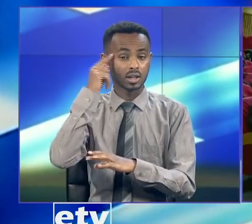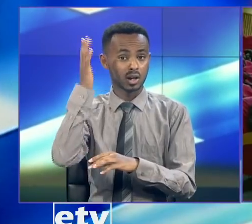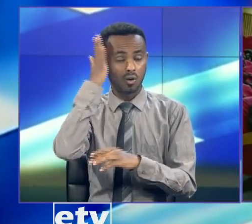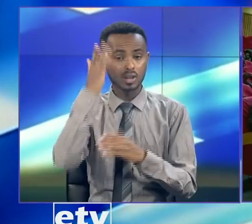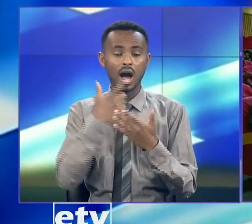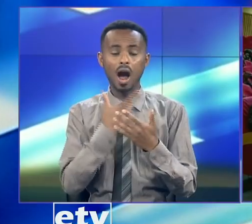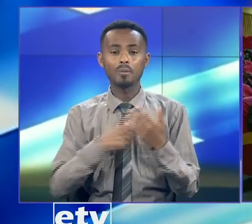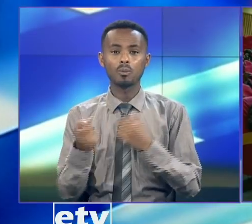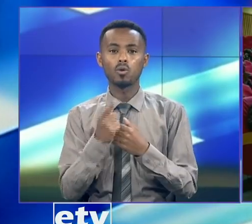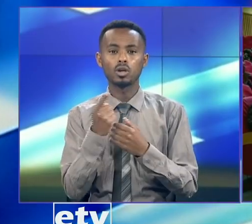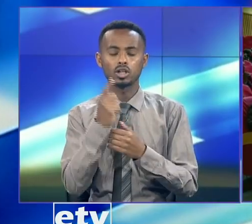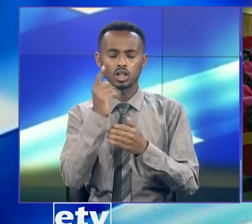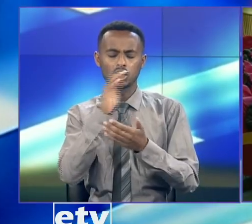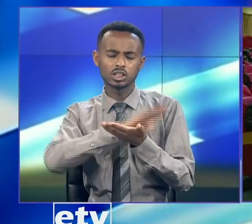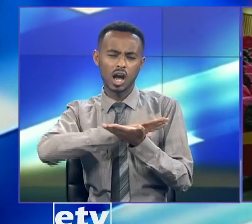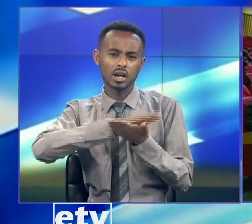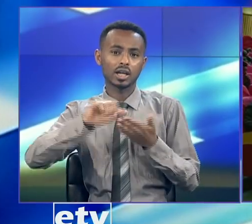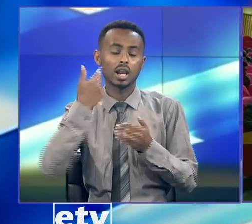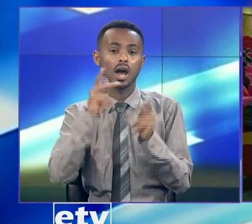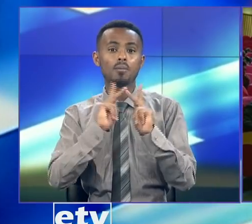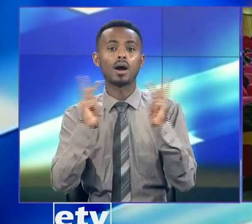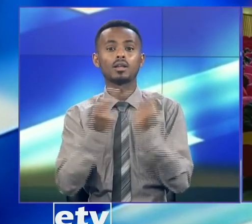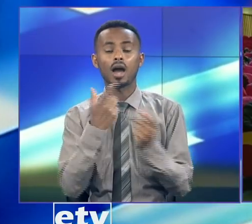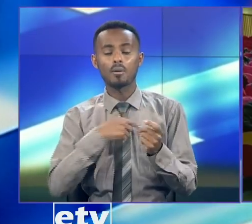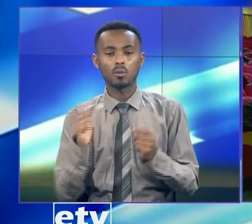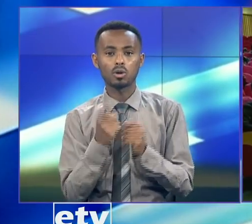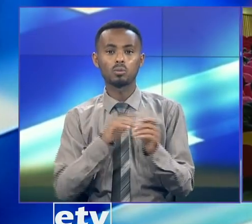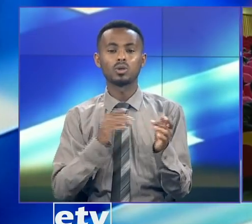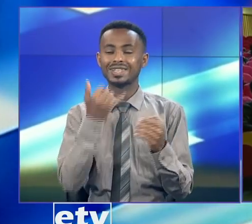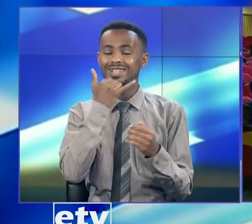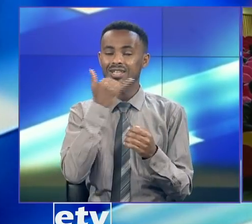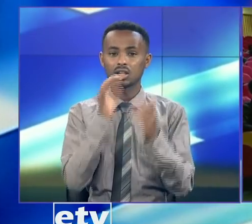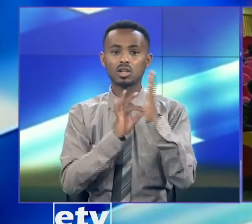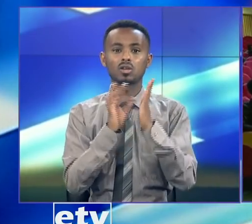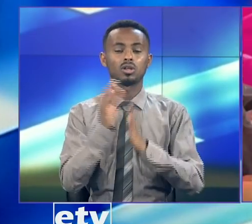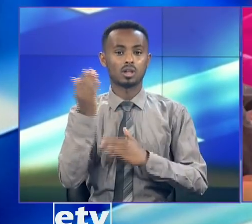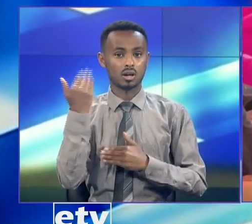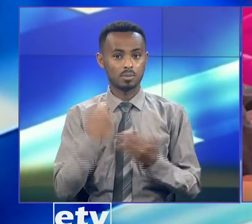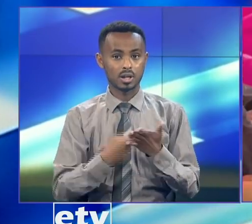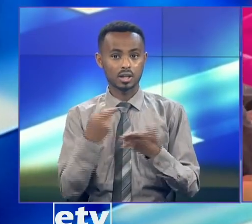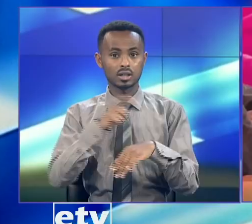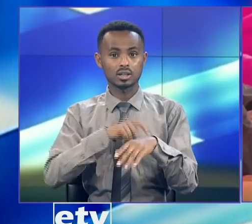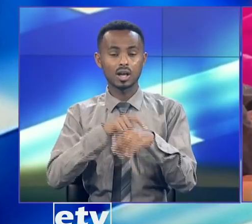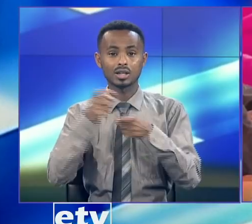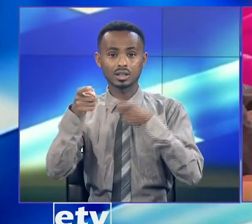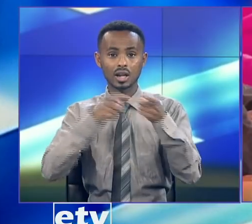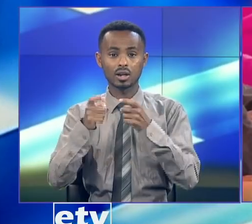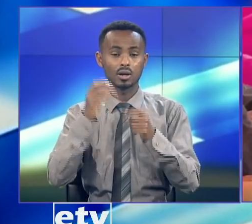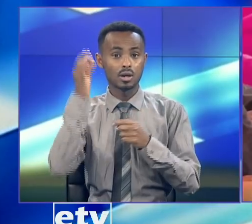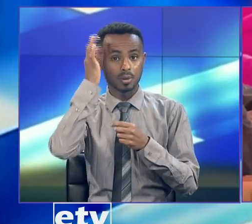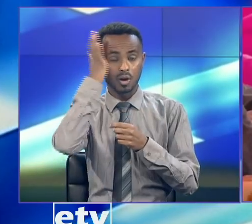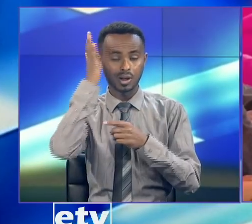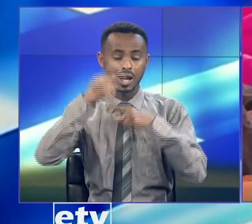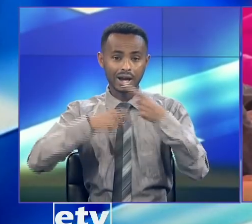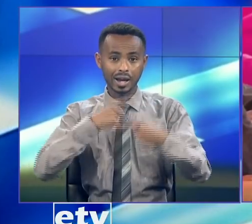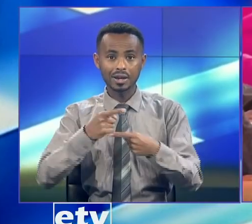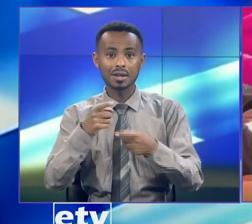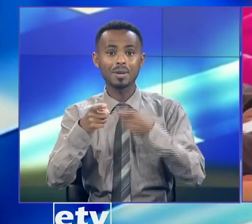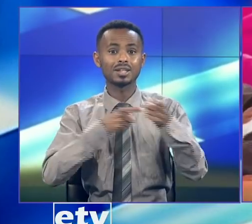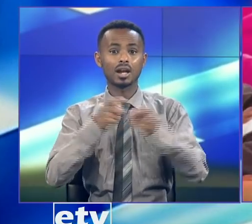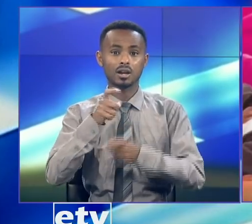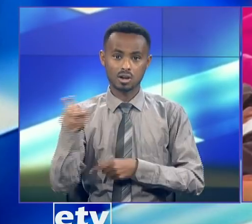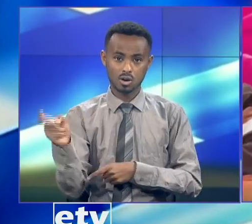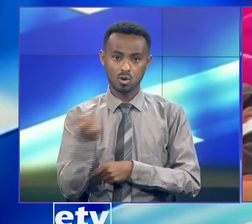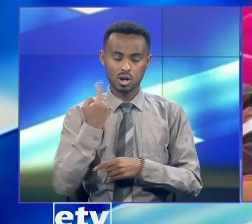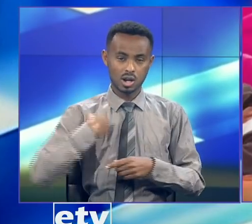አባል መሆን እንደ ጻድቅ፣ የሌላ ፓርቲ አባል መሆን ደግሞ እንደ ስህተት ይቆጠር ነበር። ይህ ጊዜ አስተዳደርም በህወሓት አካሄድ የሚያስተዳደረን